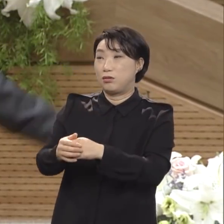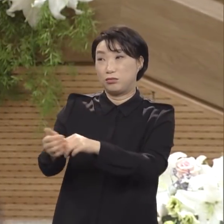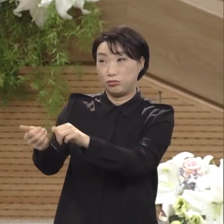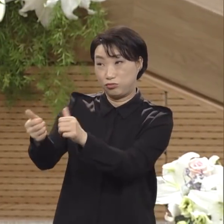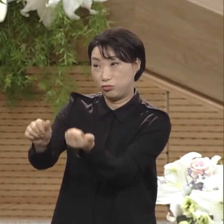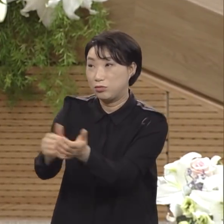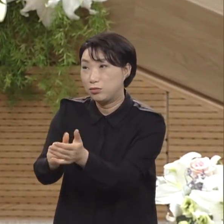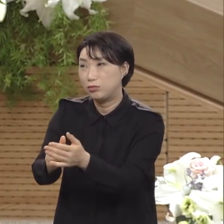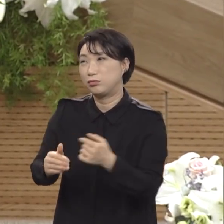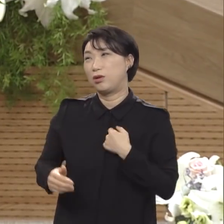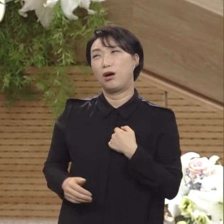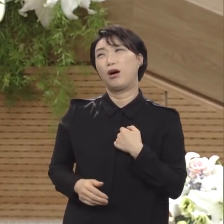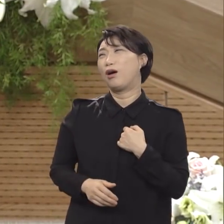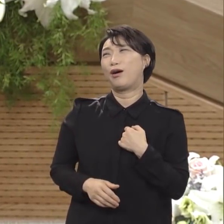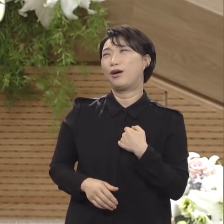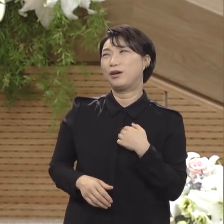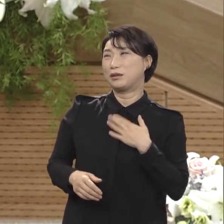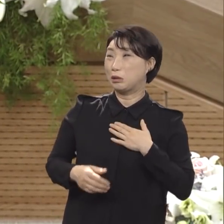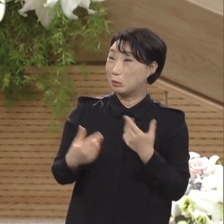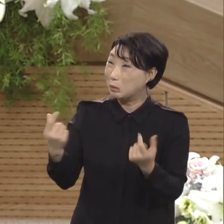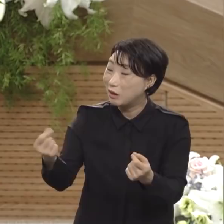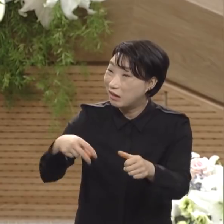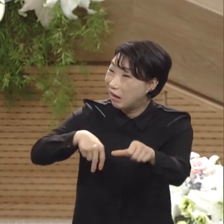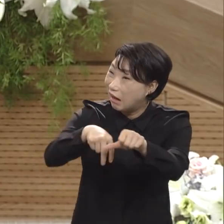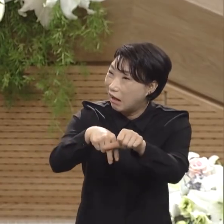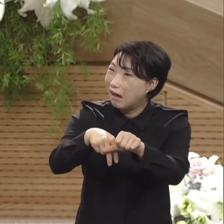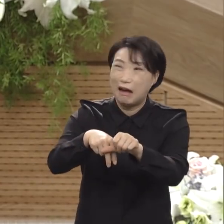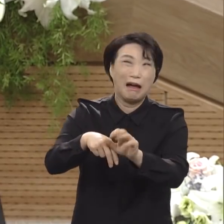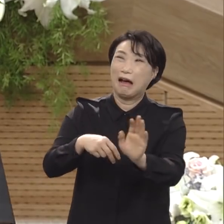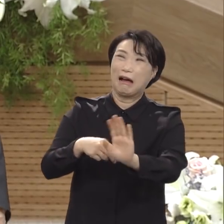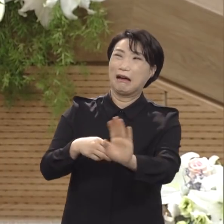죽으셨는데 내가 바로 달려 죽기는